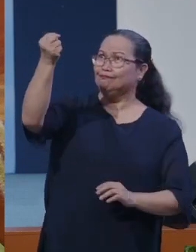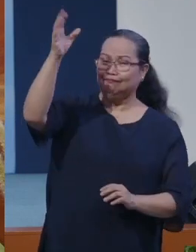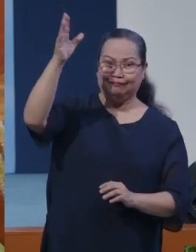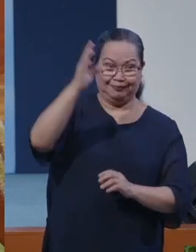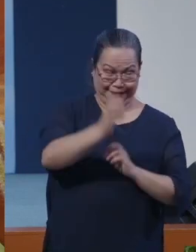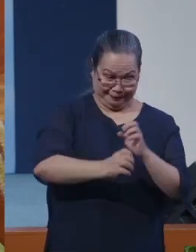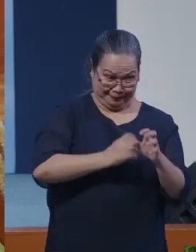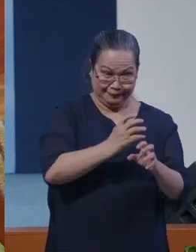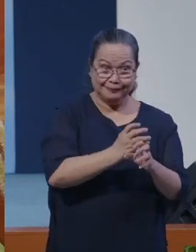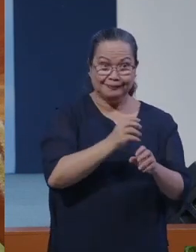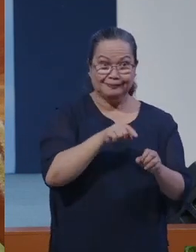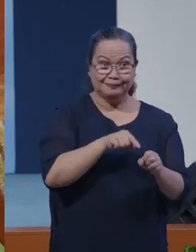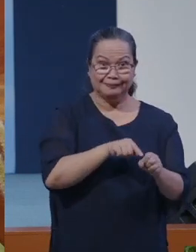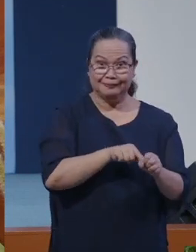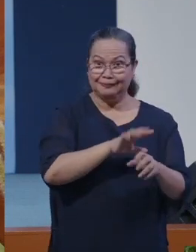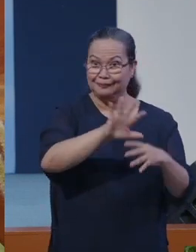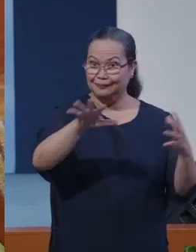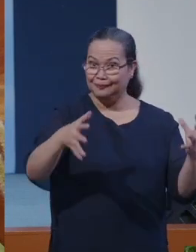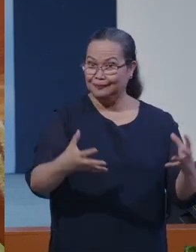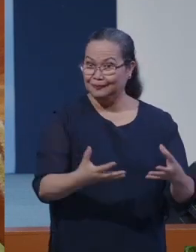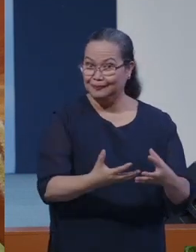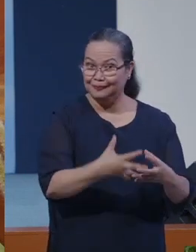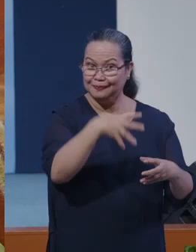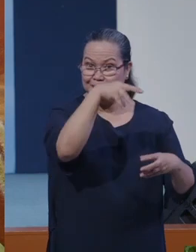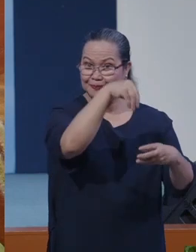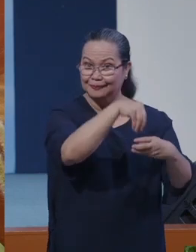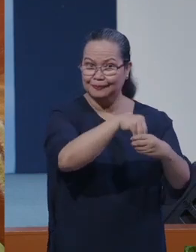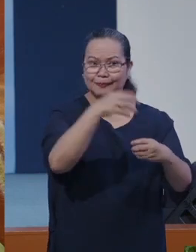earth with all that is in it."